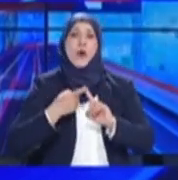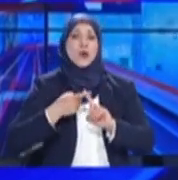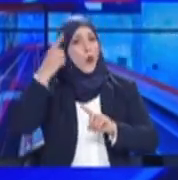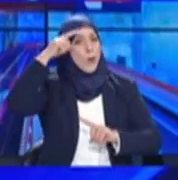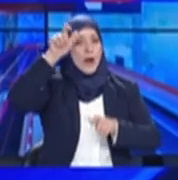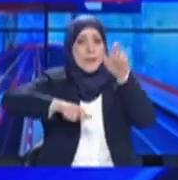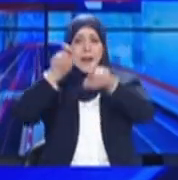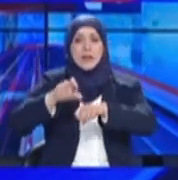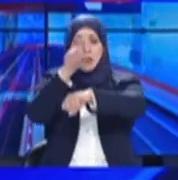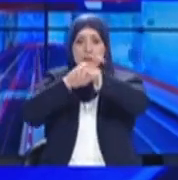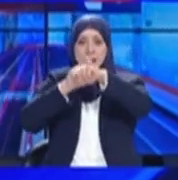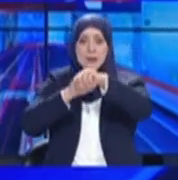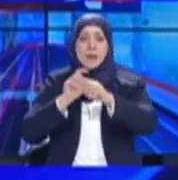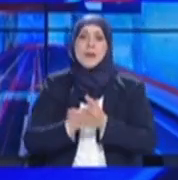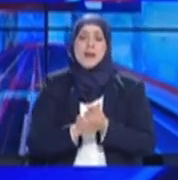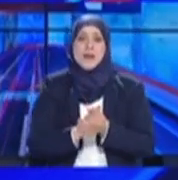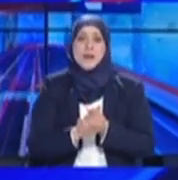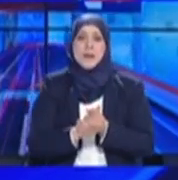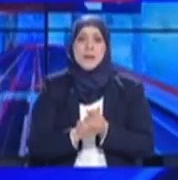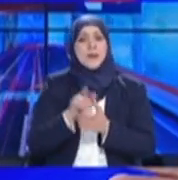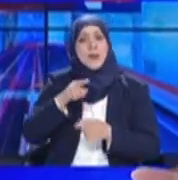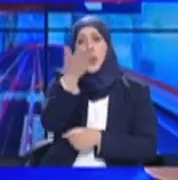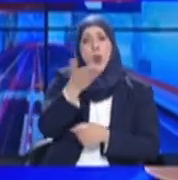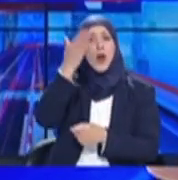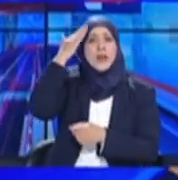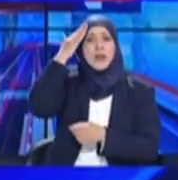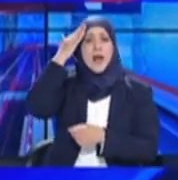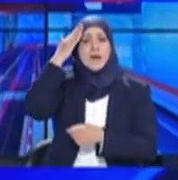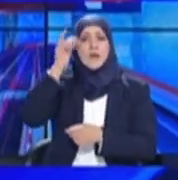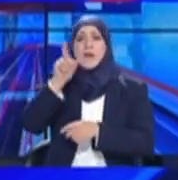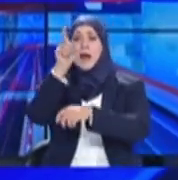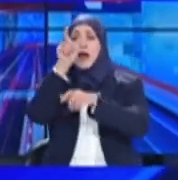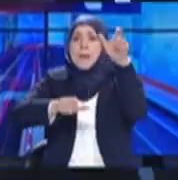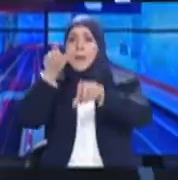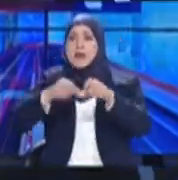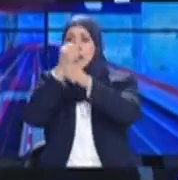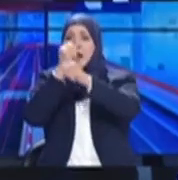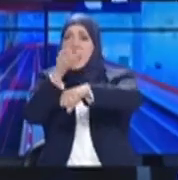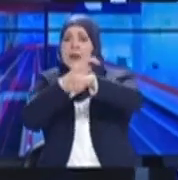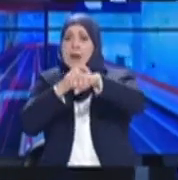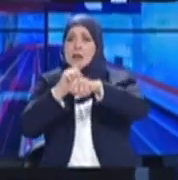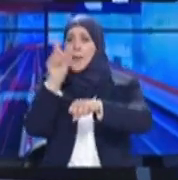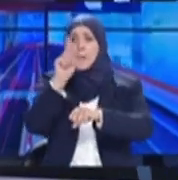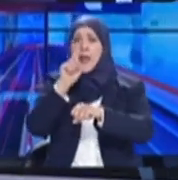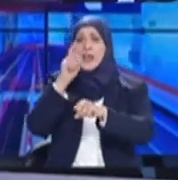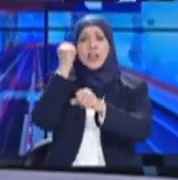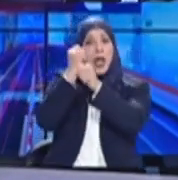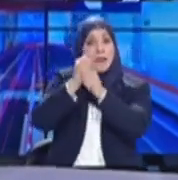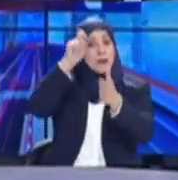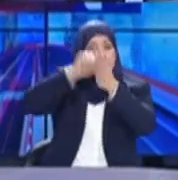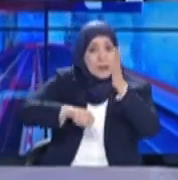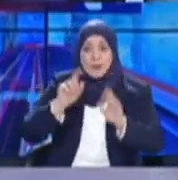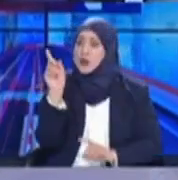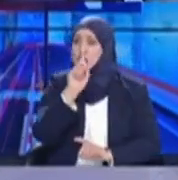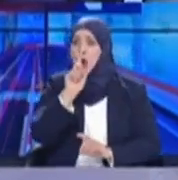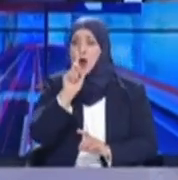للاعوان البلديين حكم تعرف البلدين ما هو مش وظيفه عموميه حتى في وقت رئيس الحكومه اعطى تعليمات انها تكون